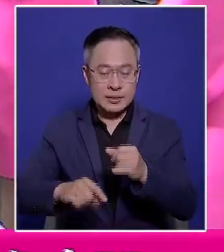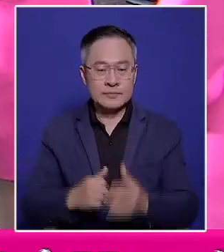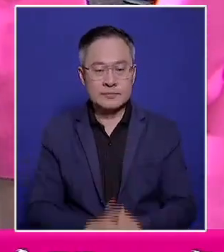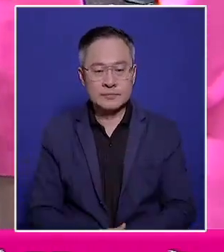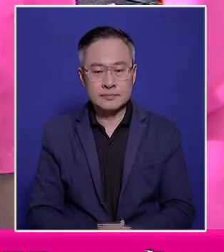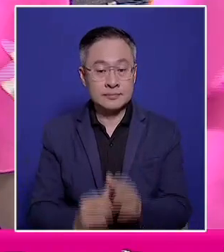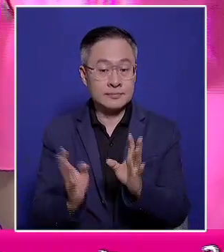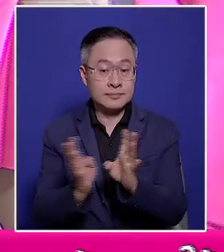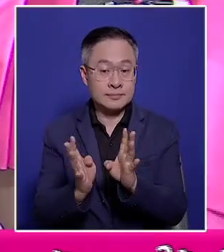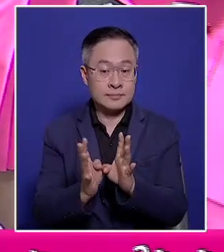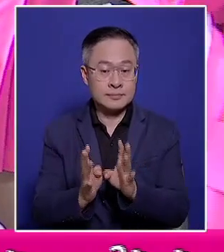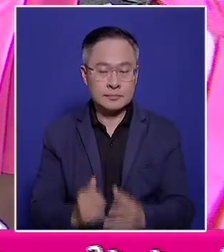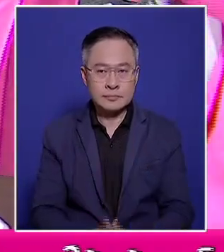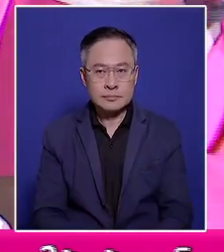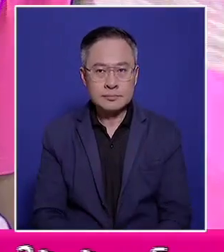ค่ะ